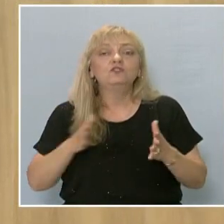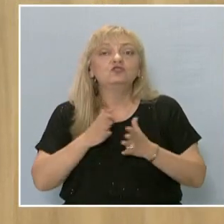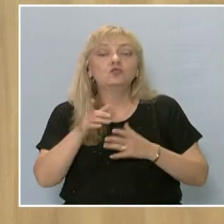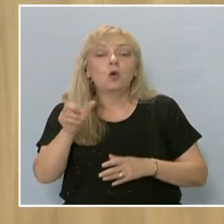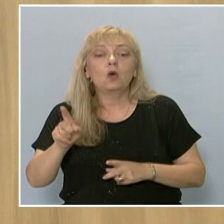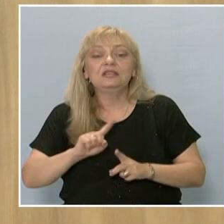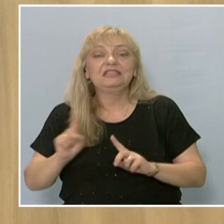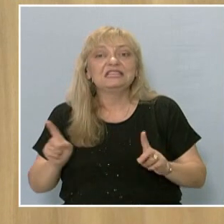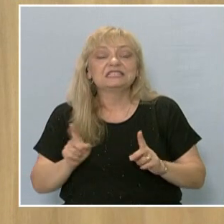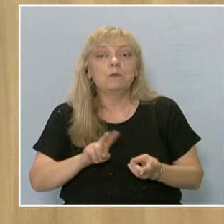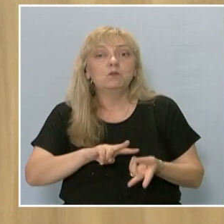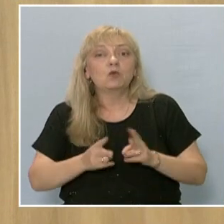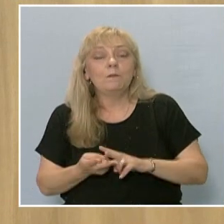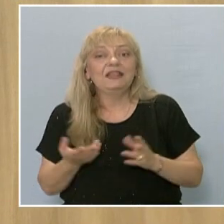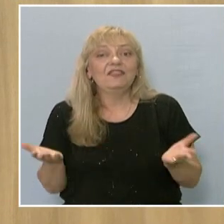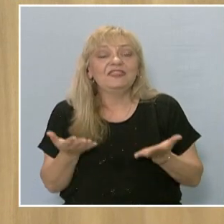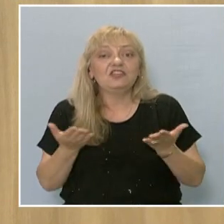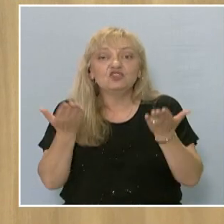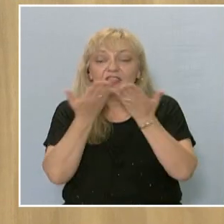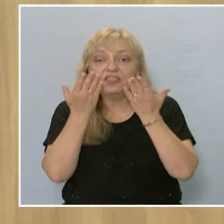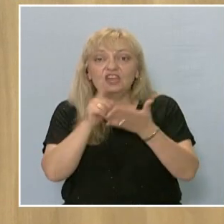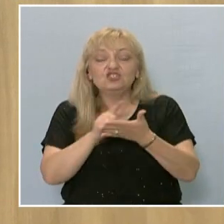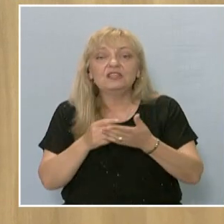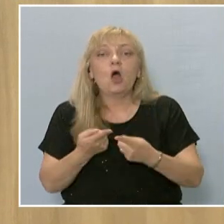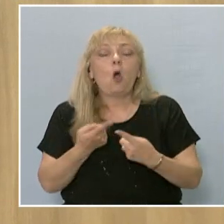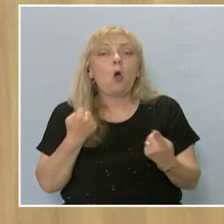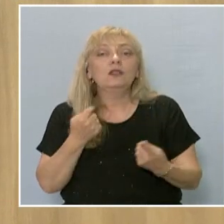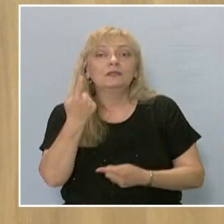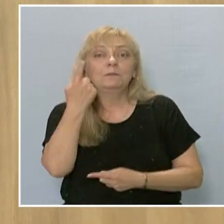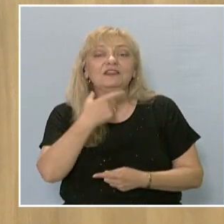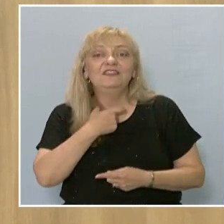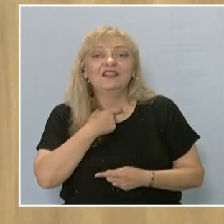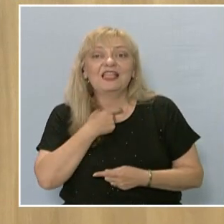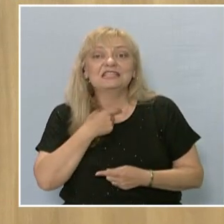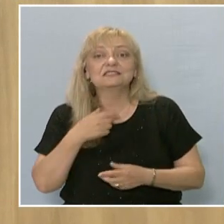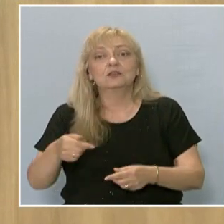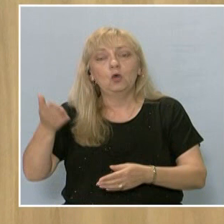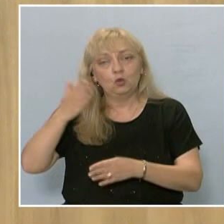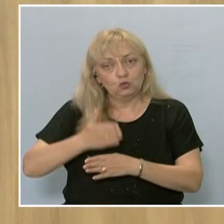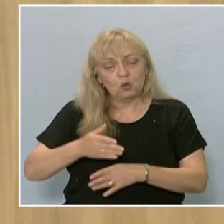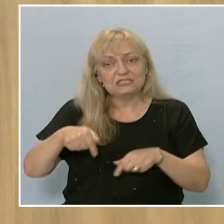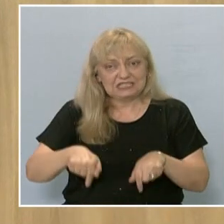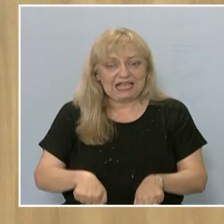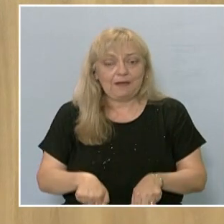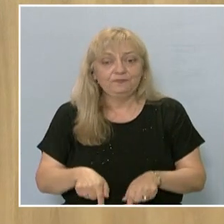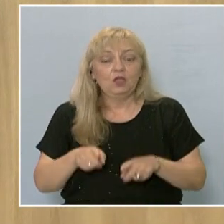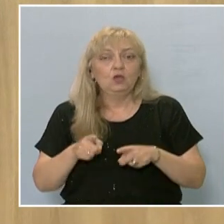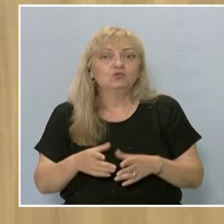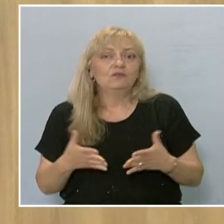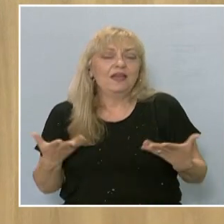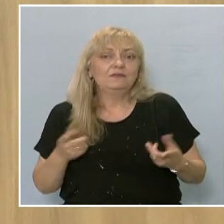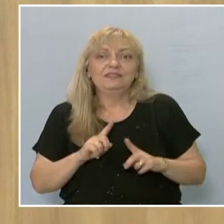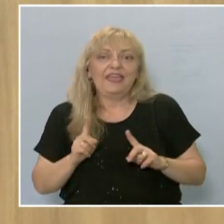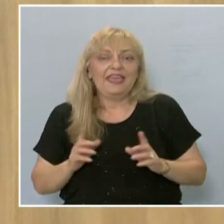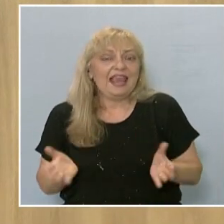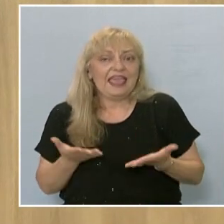са променяли начина си на четене от първи клас насам което всъщност е доста фундаментално и не